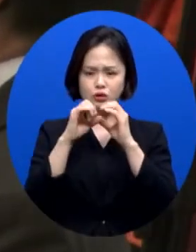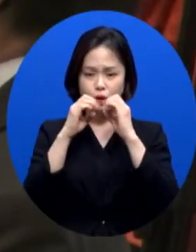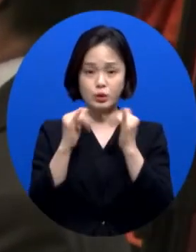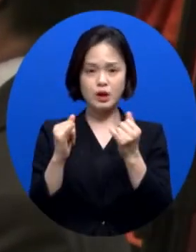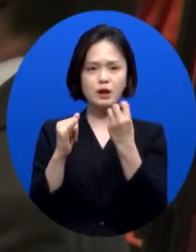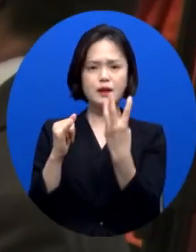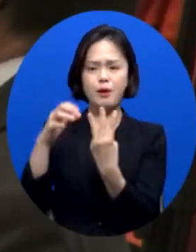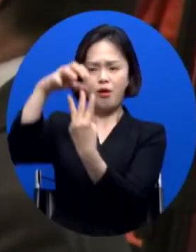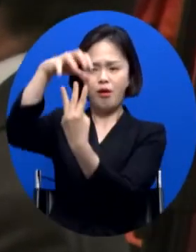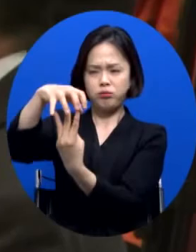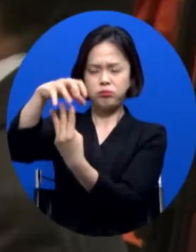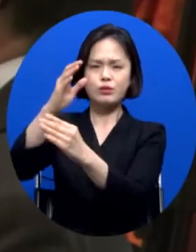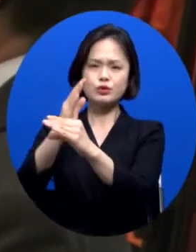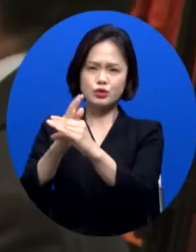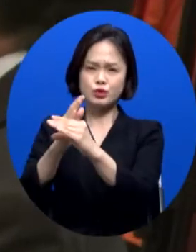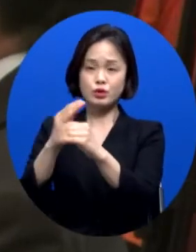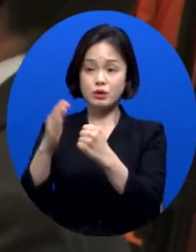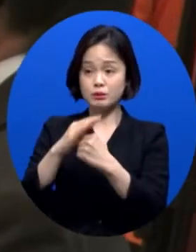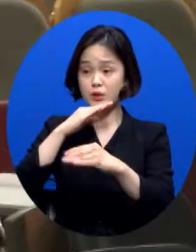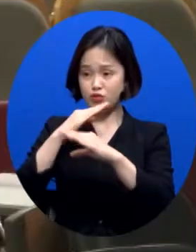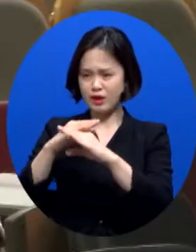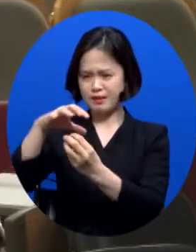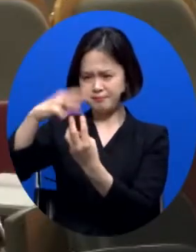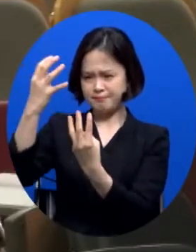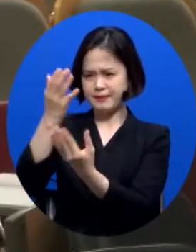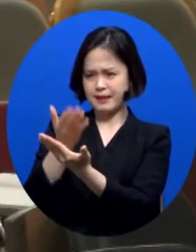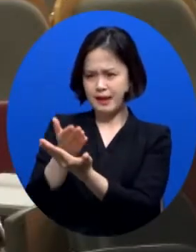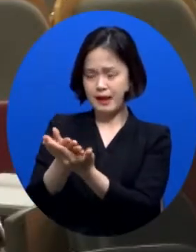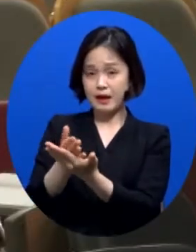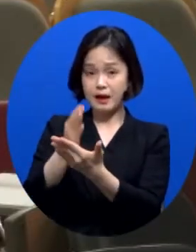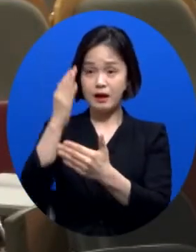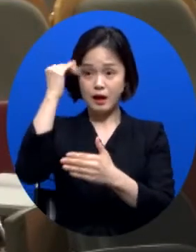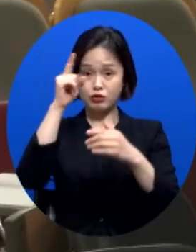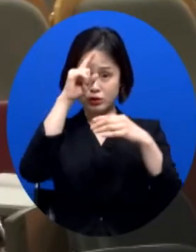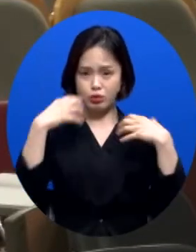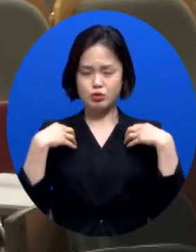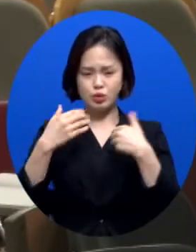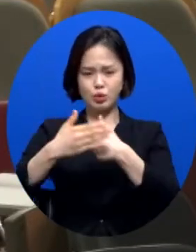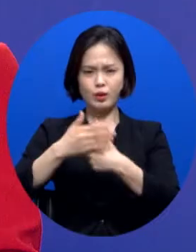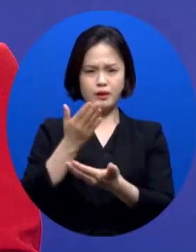북한 당국과 우리 정부 한국교회에 호소문을 발표했습니다.